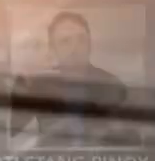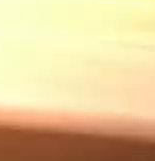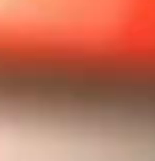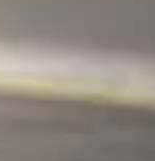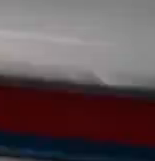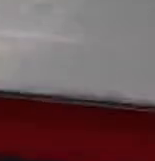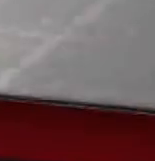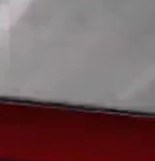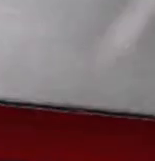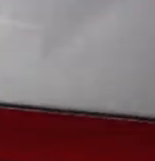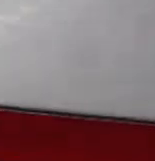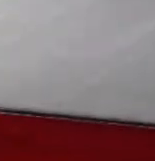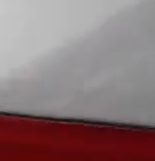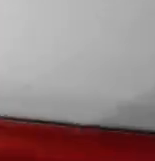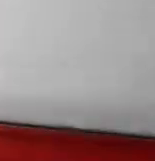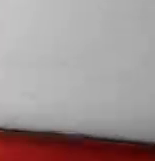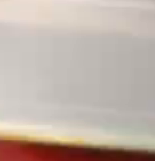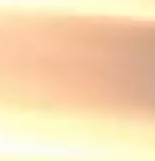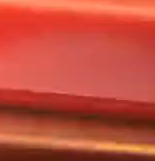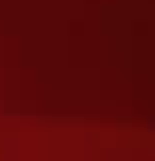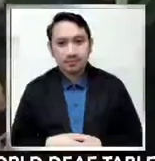eksklusibong pagtutok.